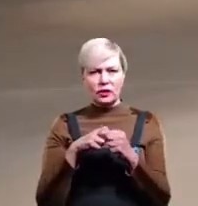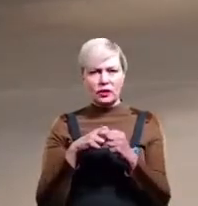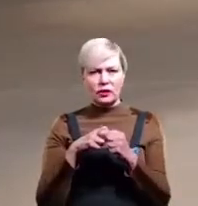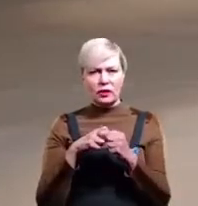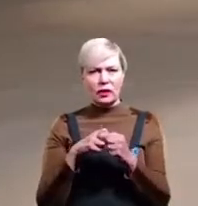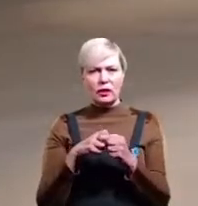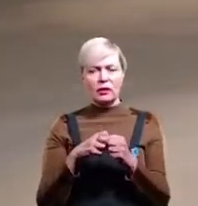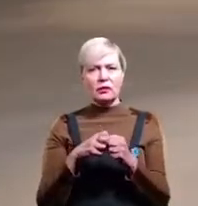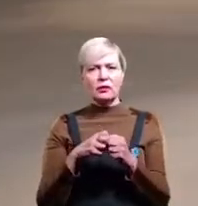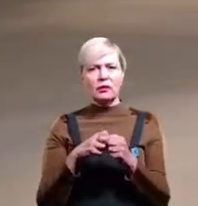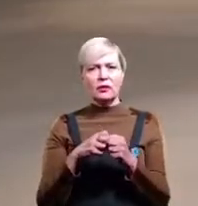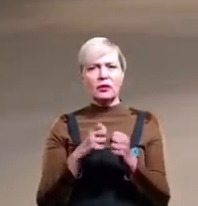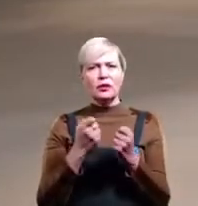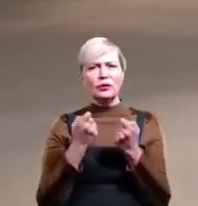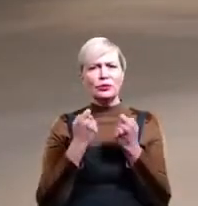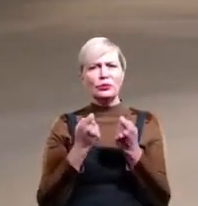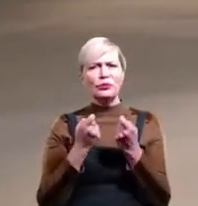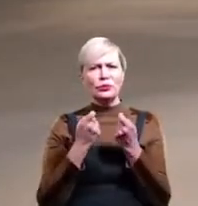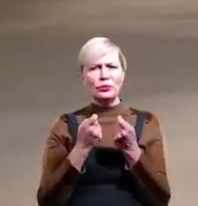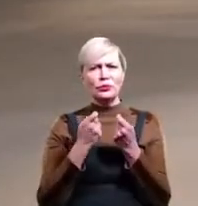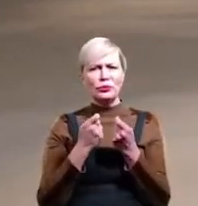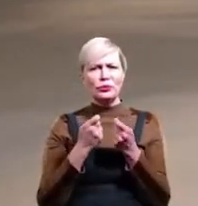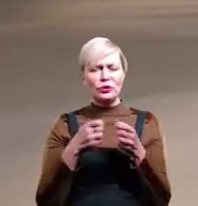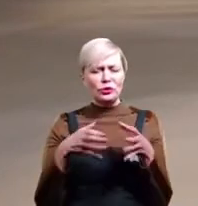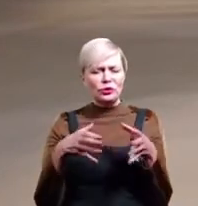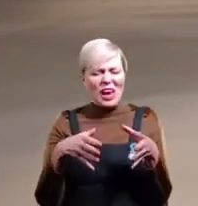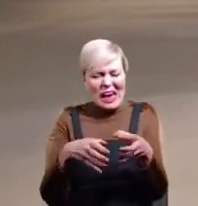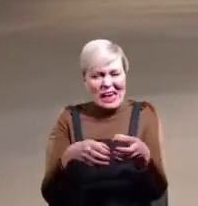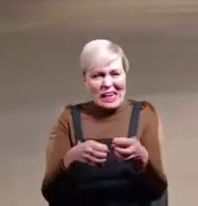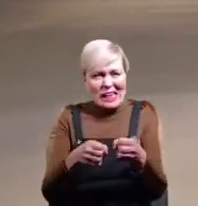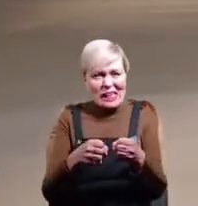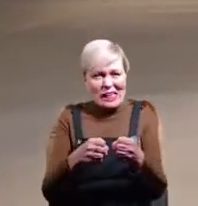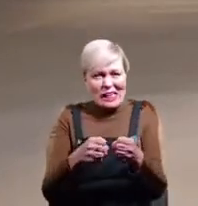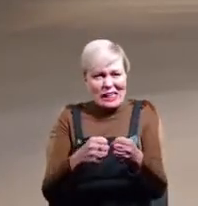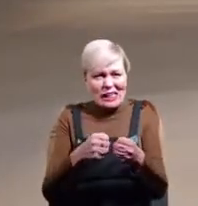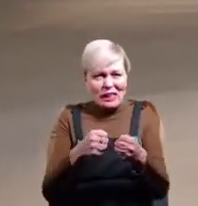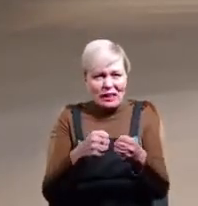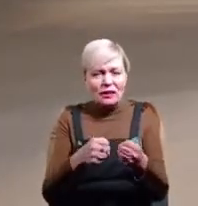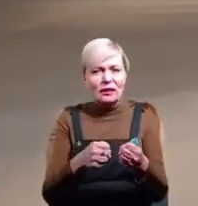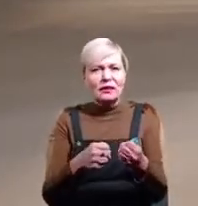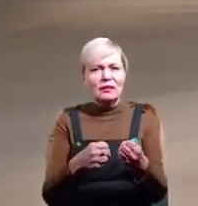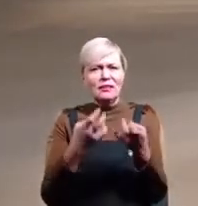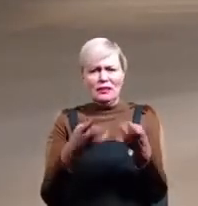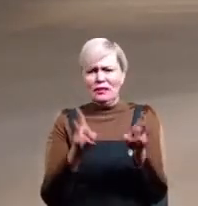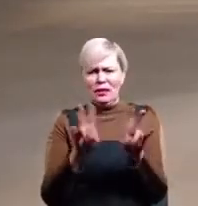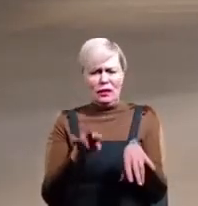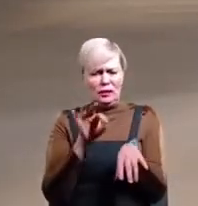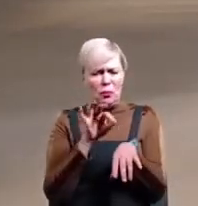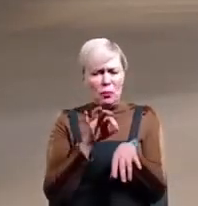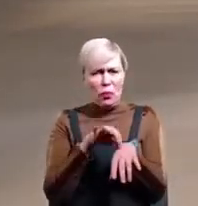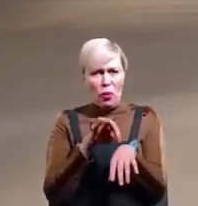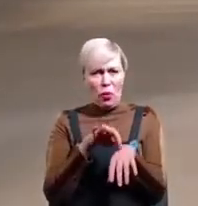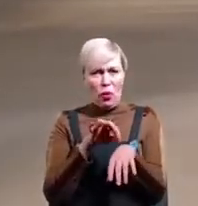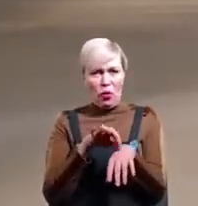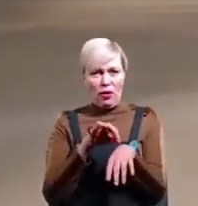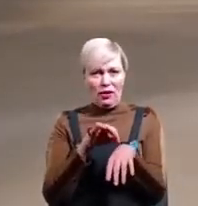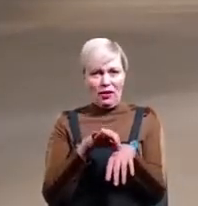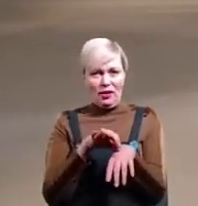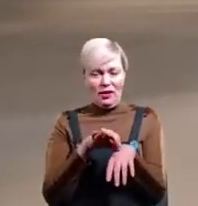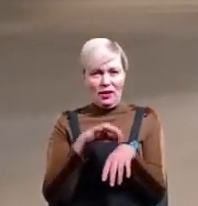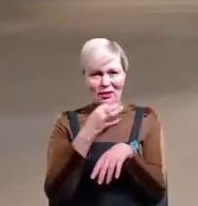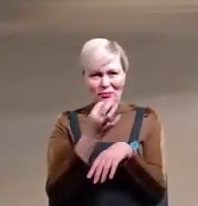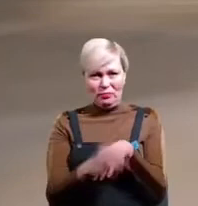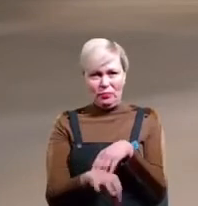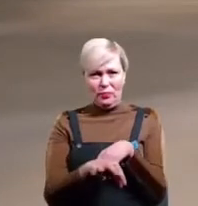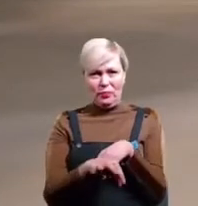так пяточку чуть-чуть, вот тут. Вот так вот, не сжимай, ей больно. Нет, на пятку.